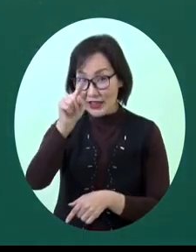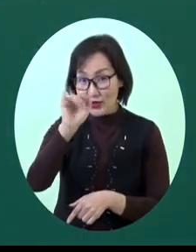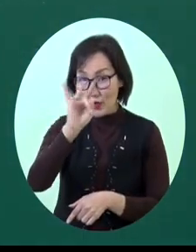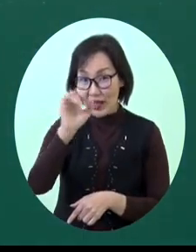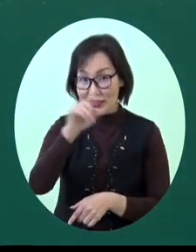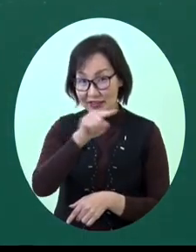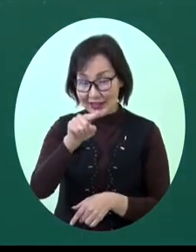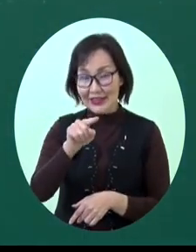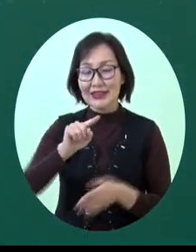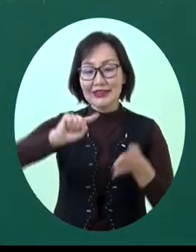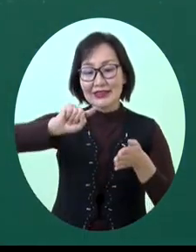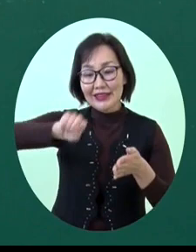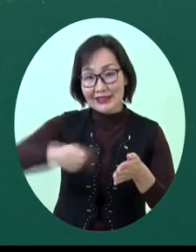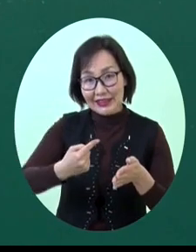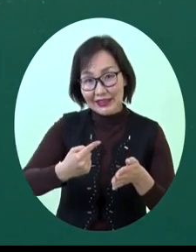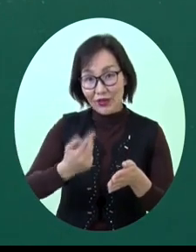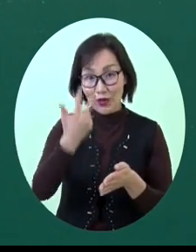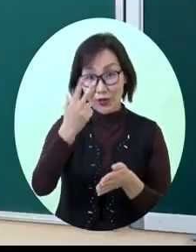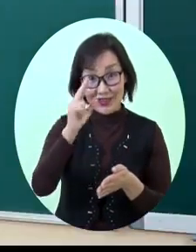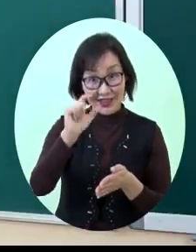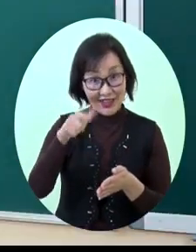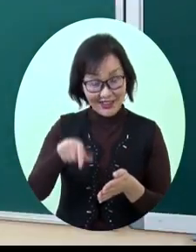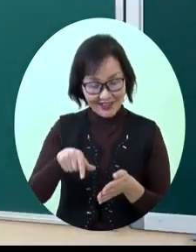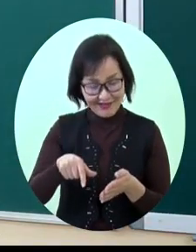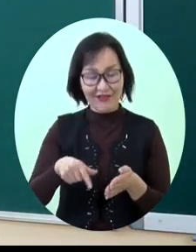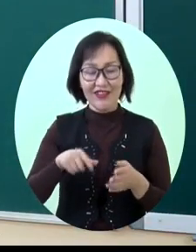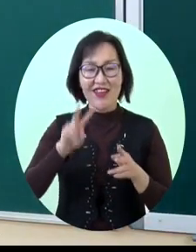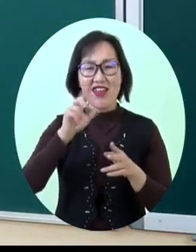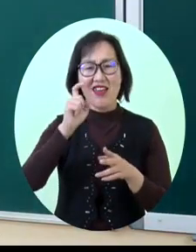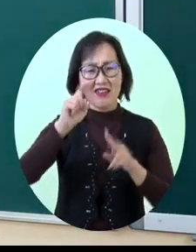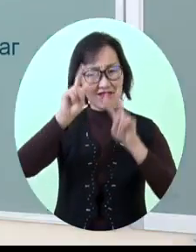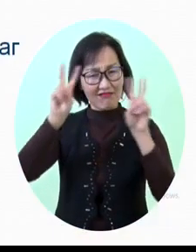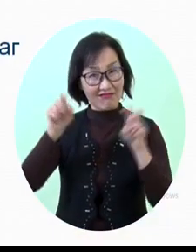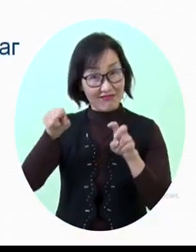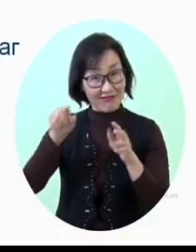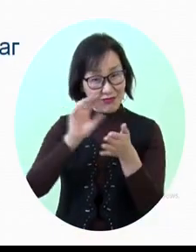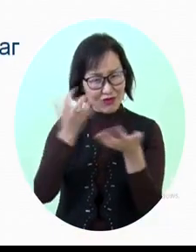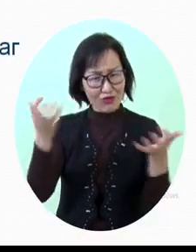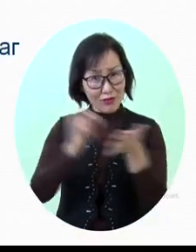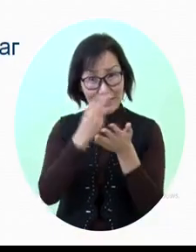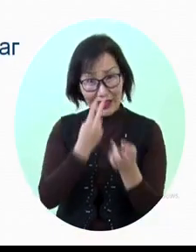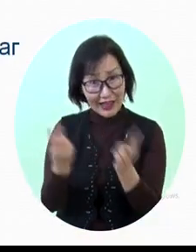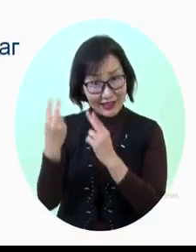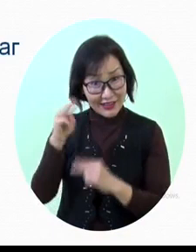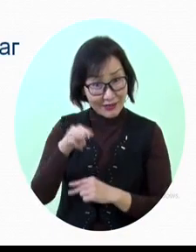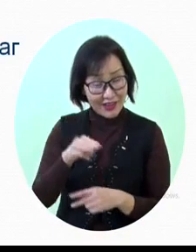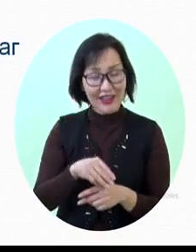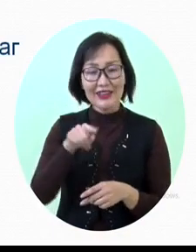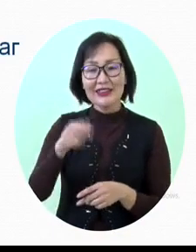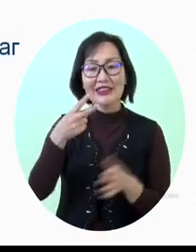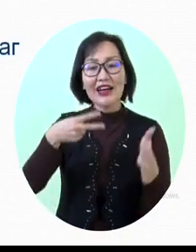зураас, таслал гэсэн 3 цэг ихтэй нилийн их орсон байна. За, давхар